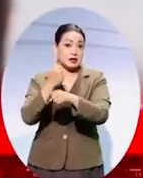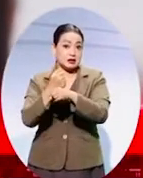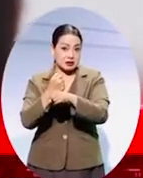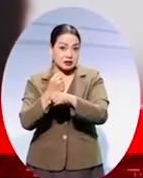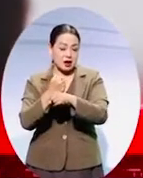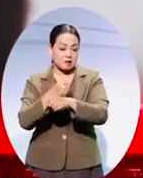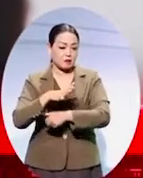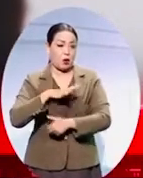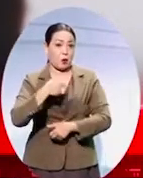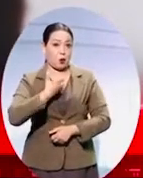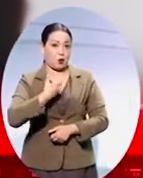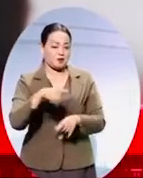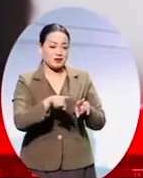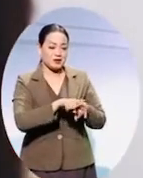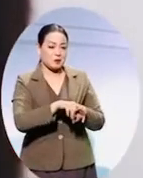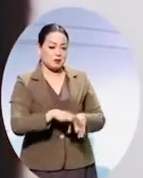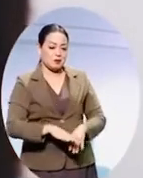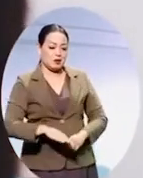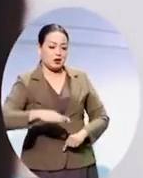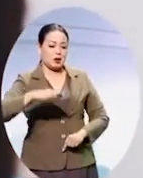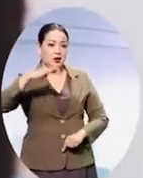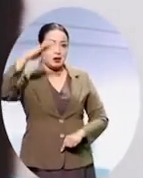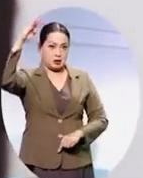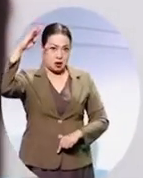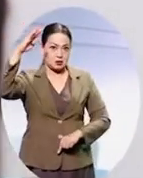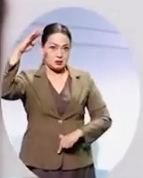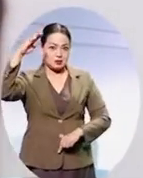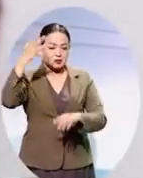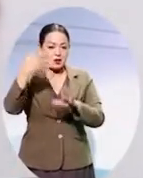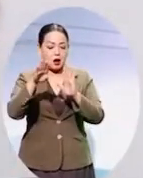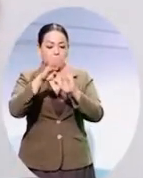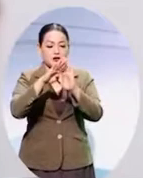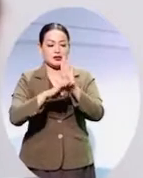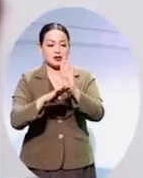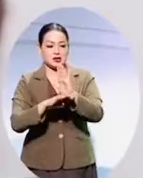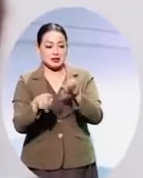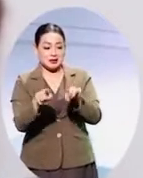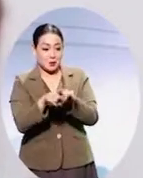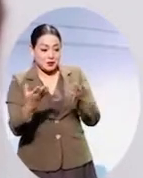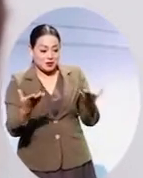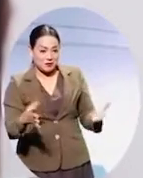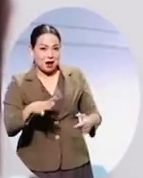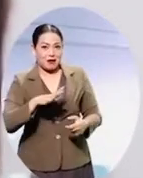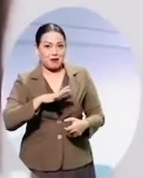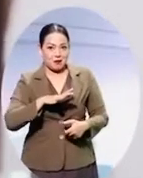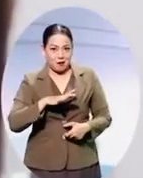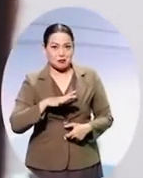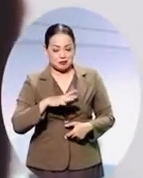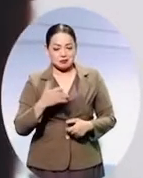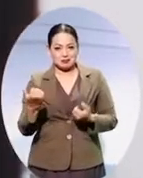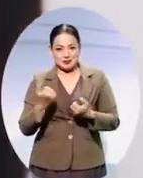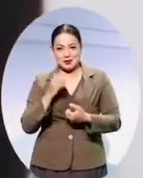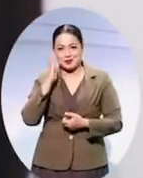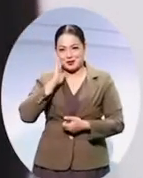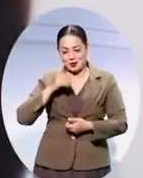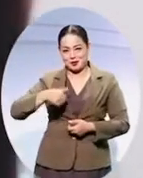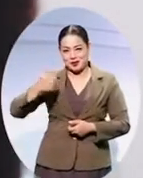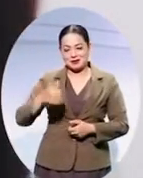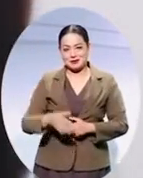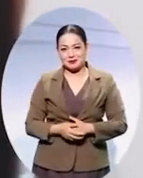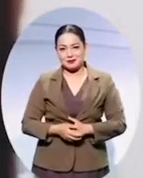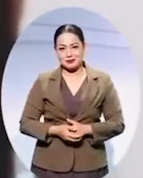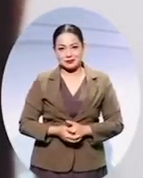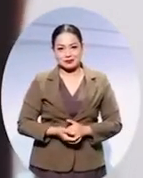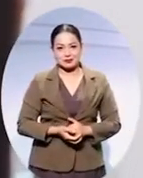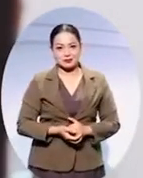lên thì với cái sự hỗ trợ những cái chương trình, những cái lớp như thế này thì con chị nghĩ rằng sẽ vào đời tốt với những cái công việc mà